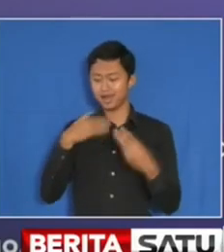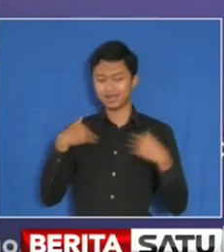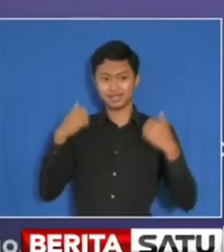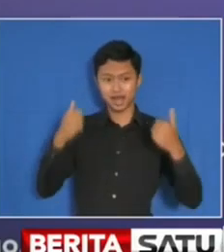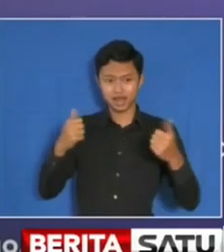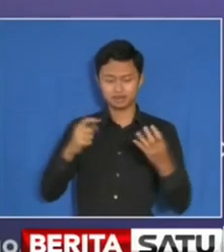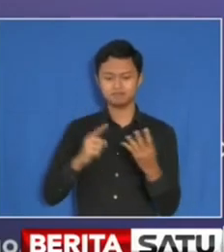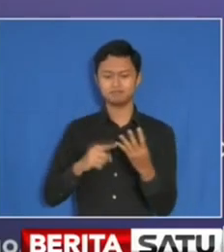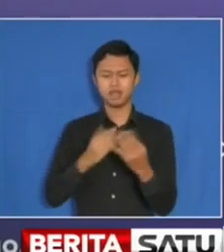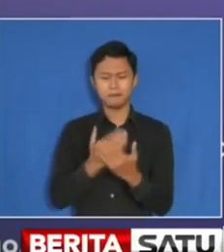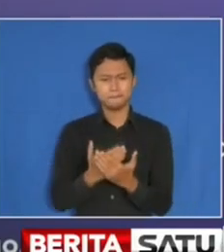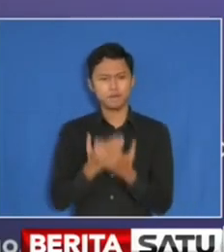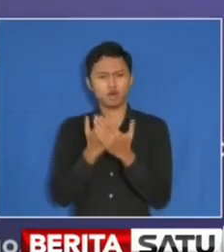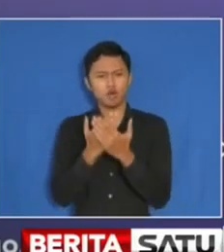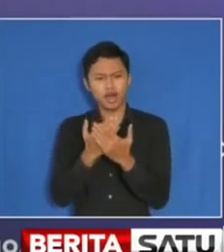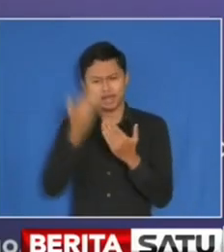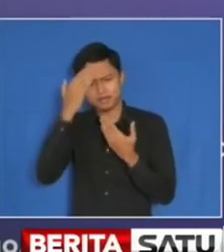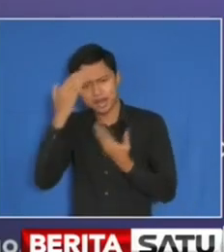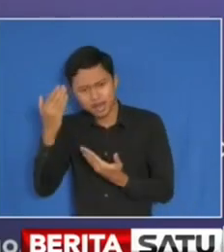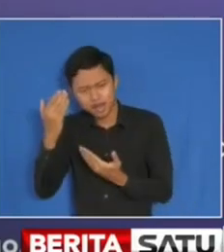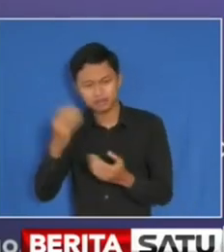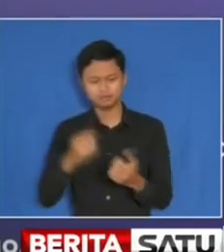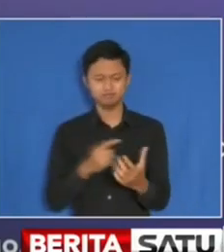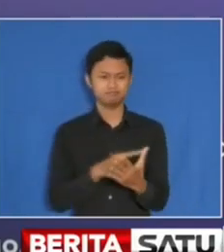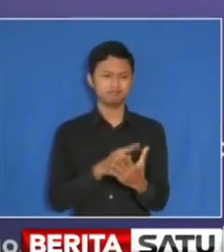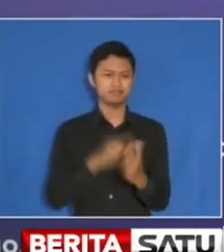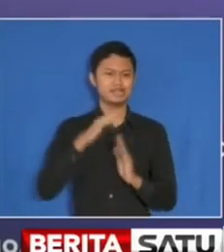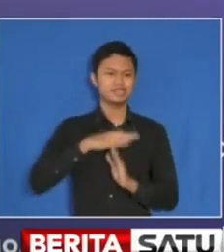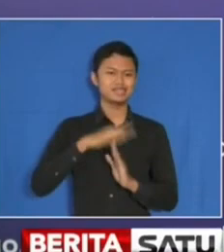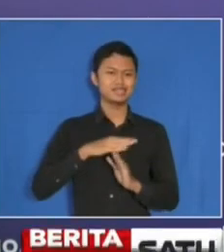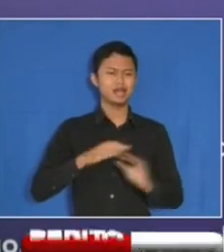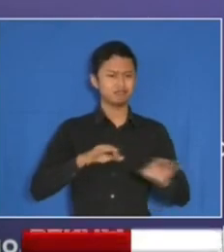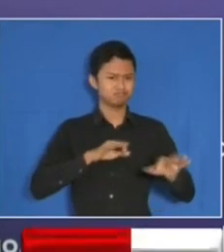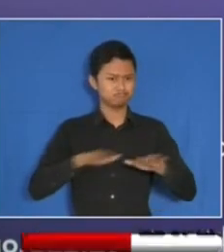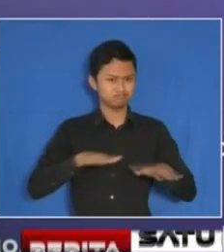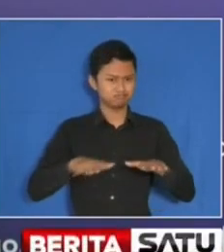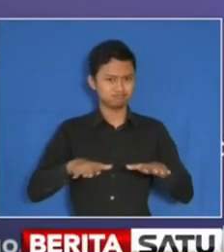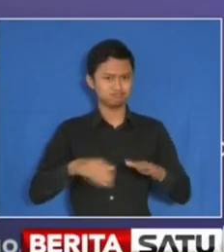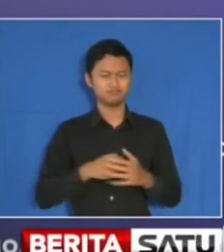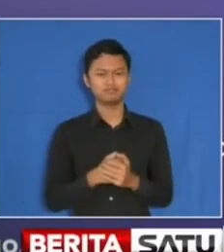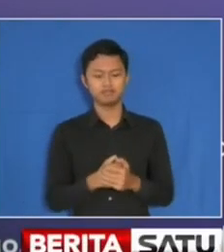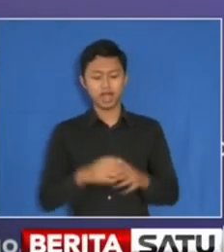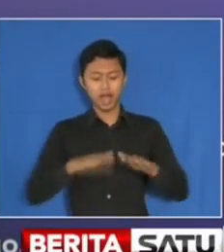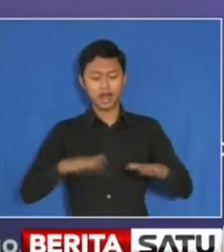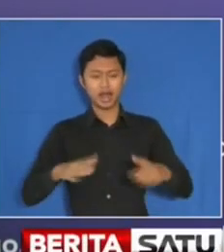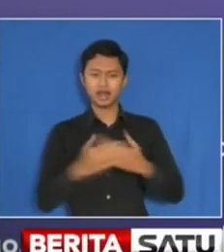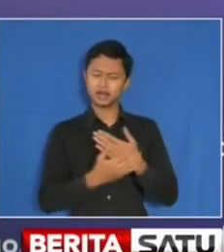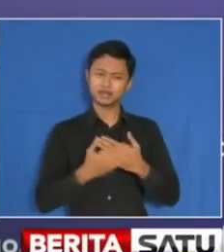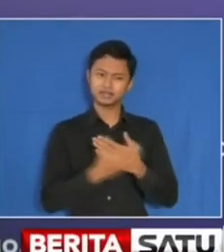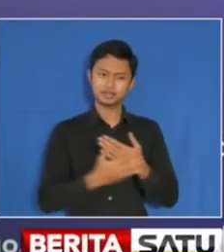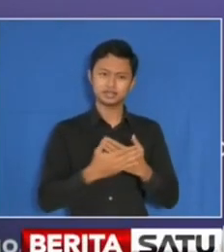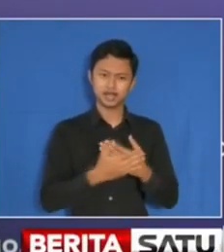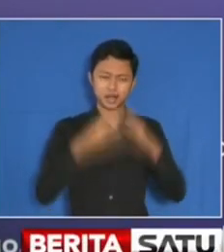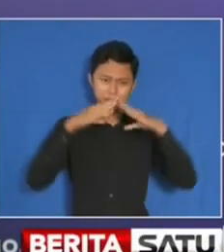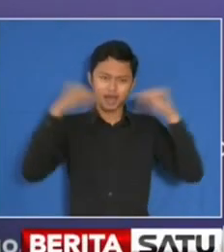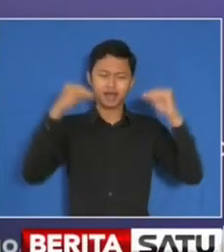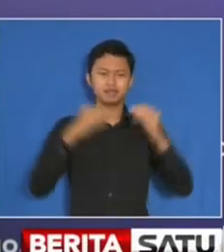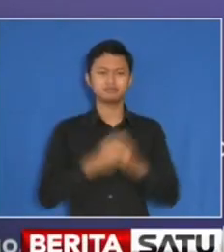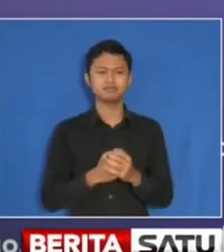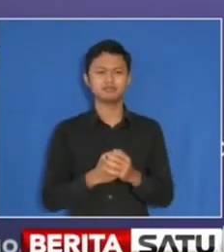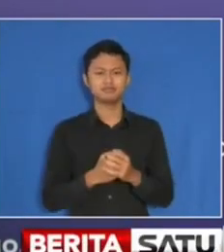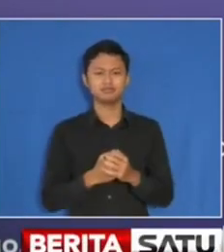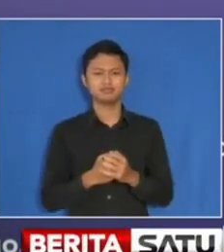berdoa dan beribadah, istirahat yang teratur, ramah anak dan rukun, dan terus aktif